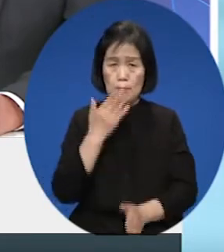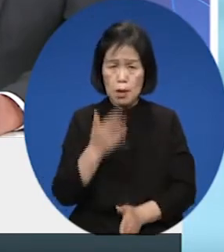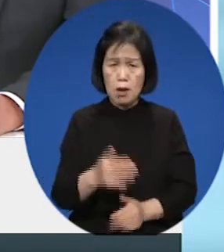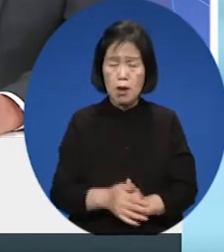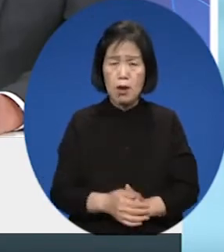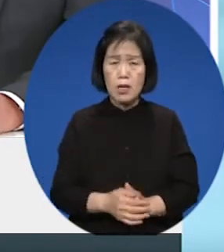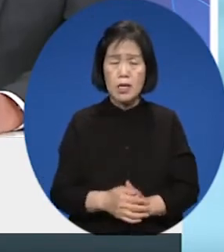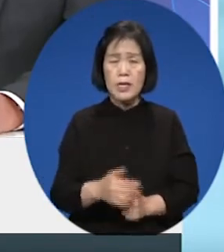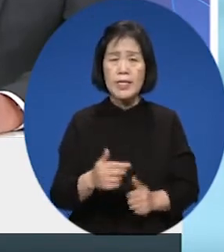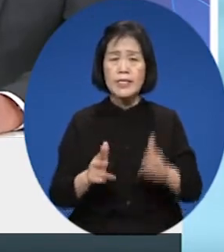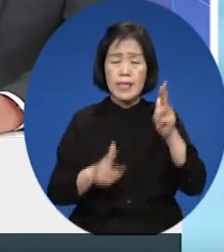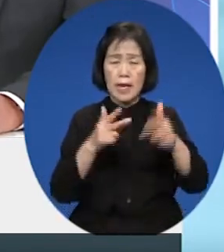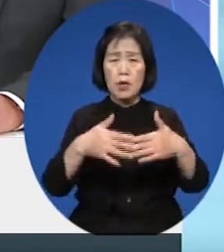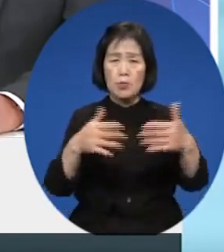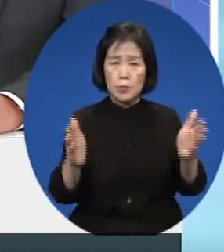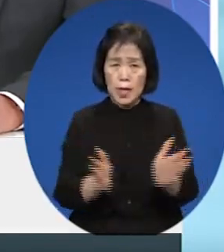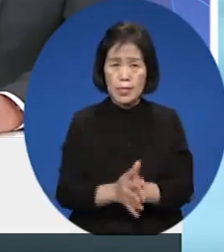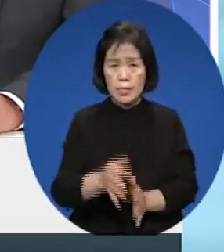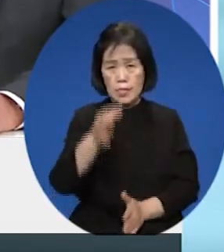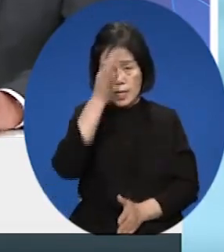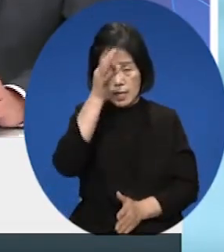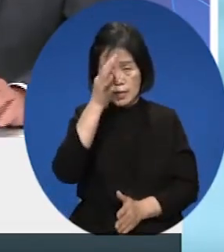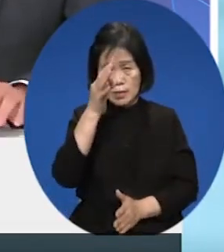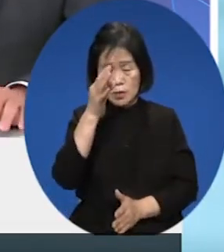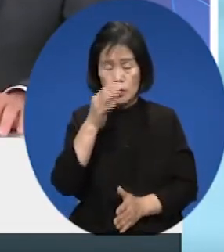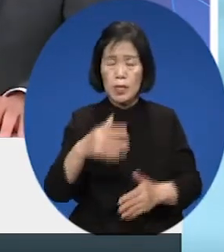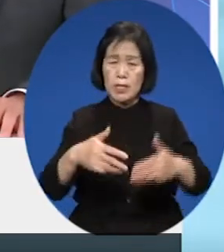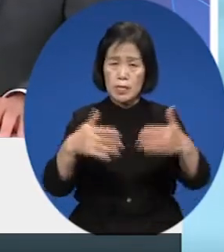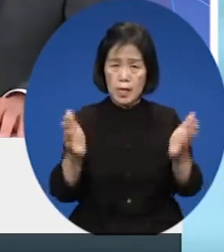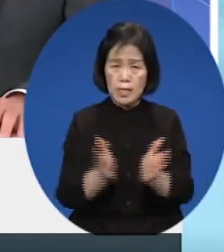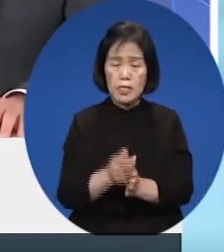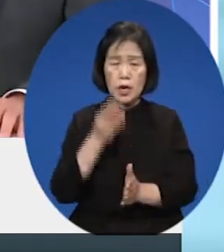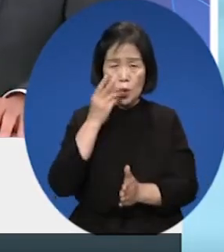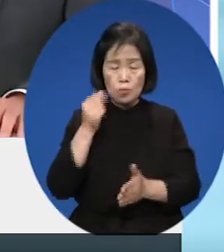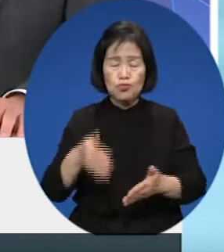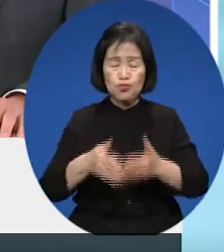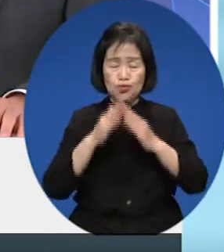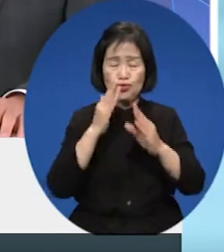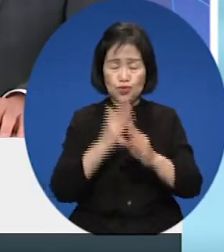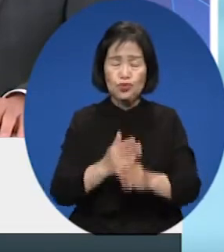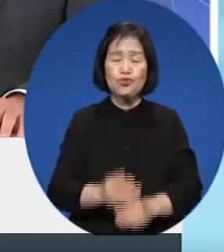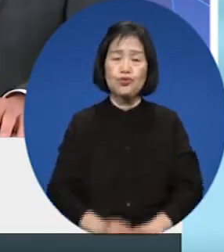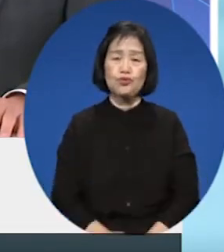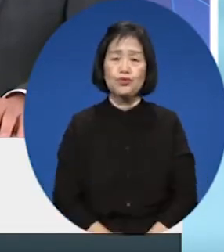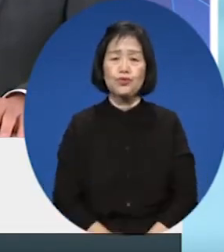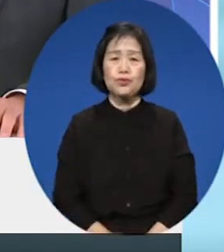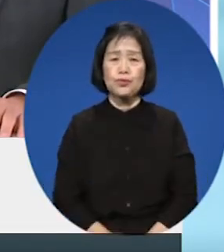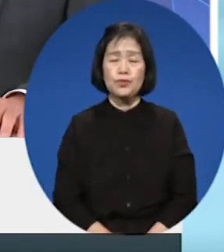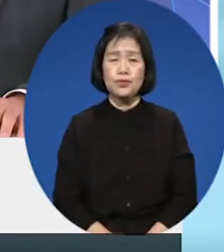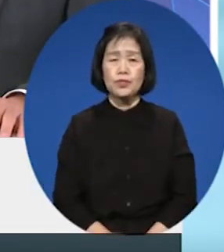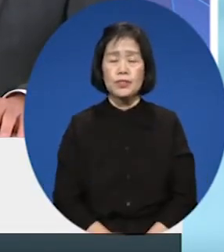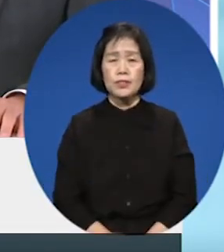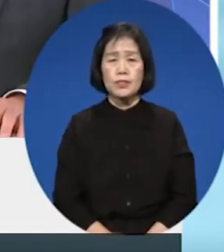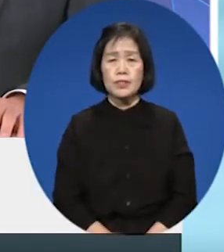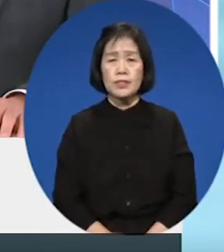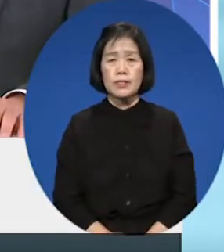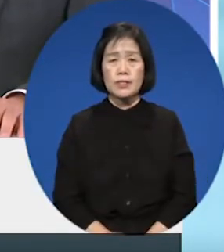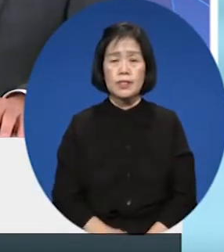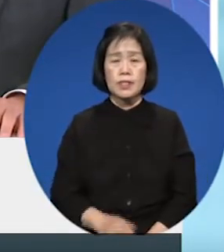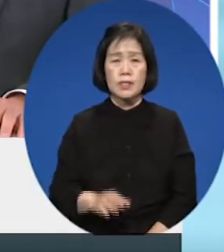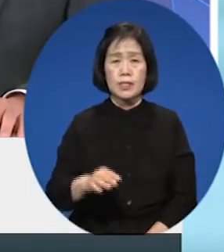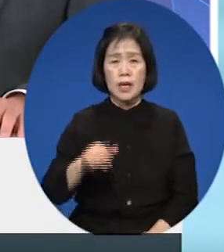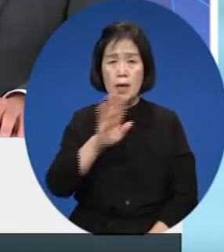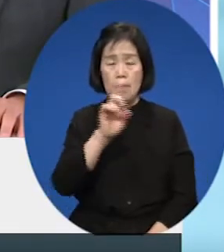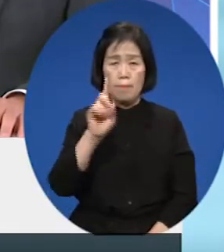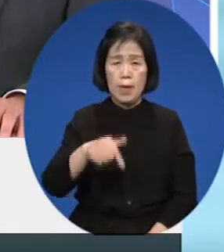산업단지와 양주 테크노벨리 사업이 순조롭게 추진되고 있습니다 남은 가제로 는 현재 에서 북원의 추진되고 있는 강 섞지 9